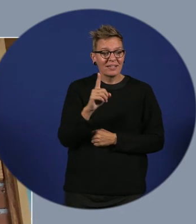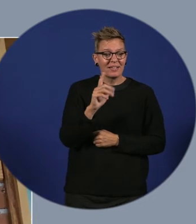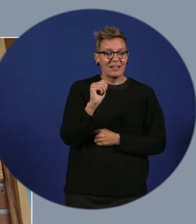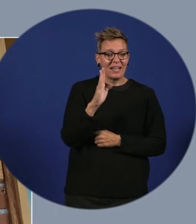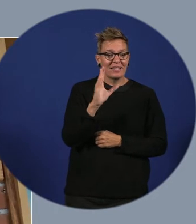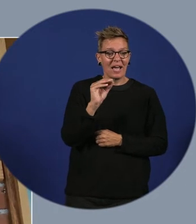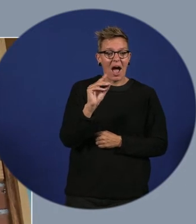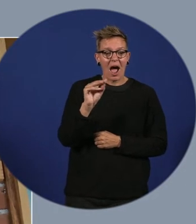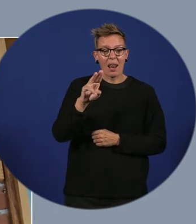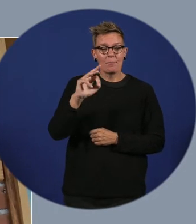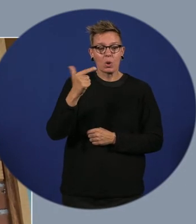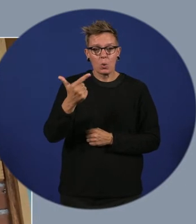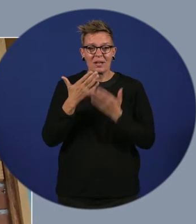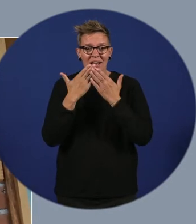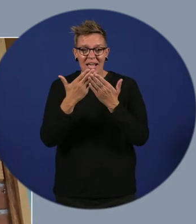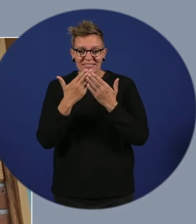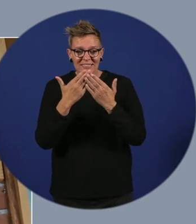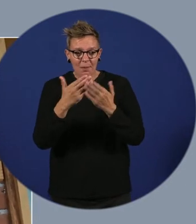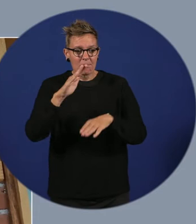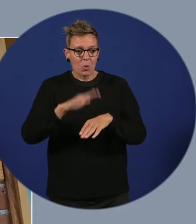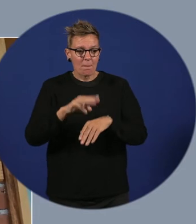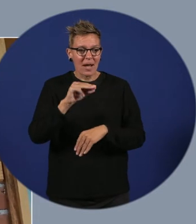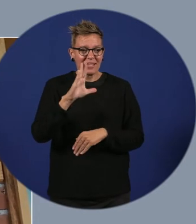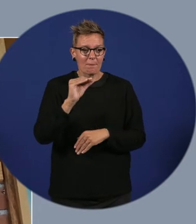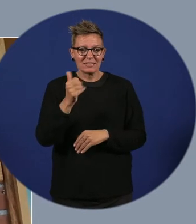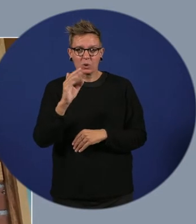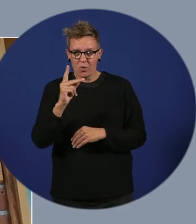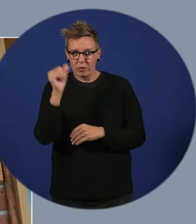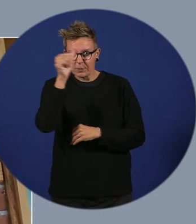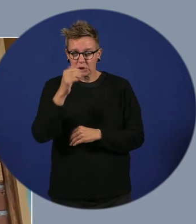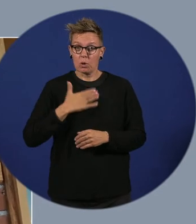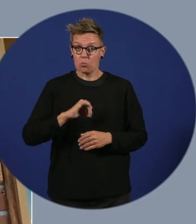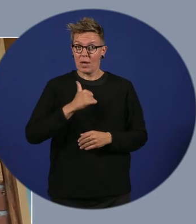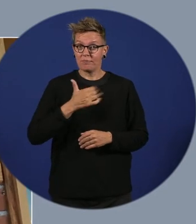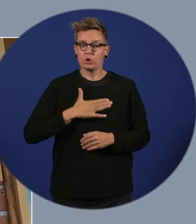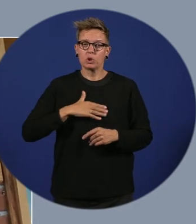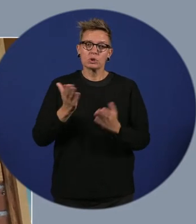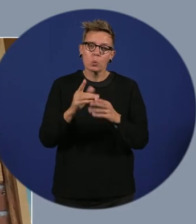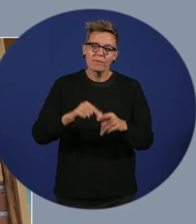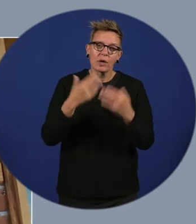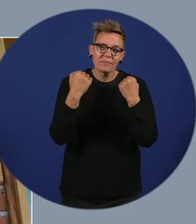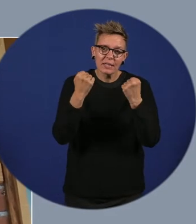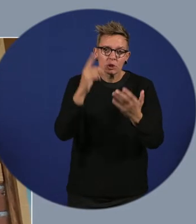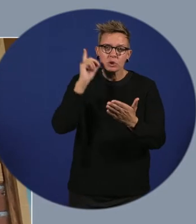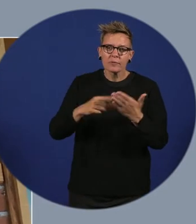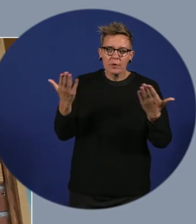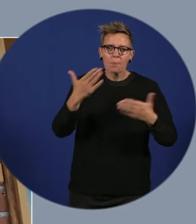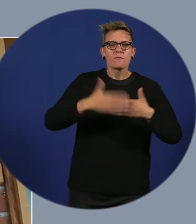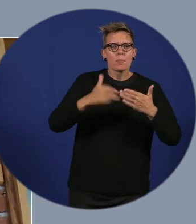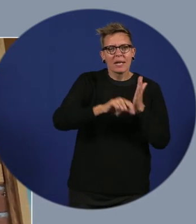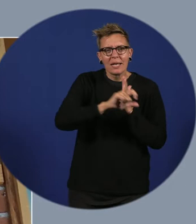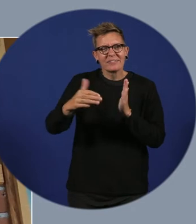Almroth och läser teknikvetenskap på Maja Westkopp gymnasiet. Jag tycker att skolval är viktigt eftersom det förbereder eleverna för det riktiga